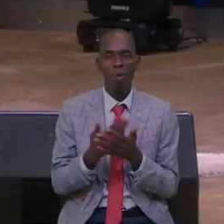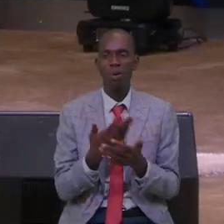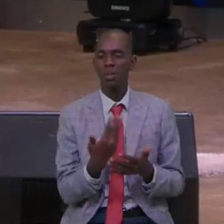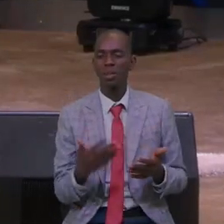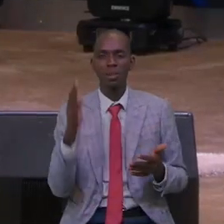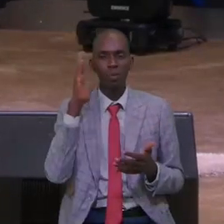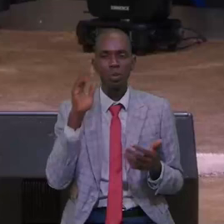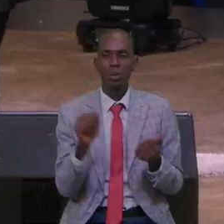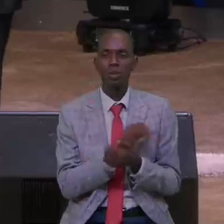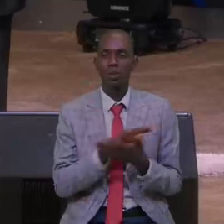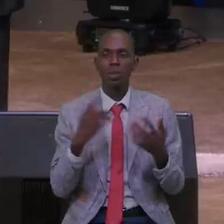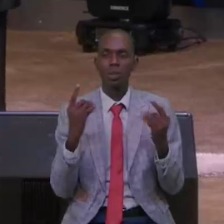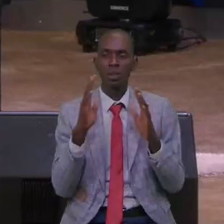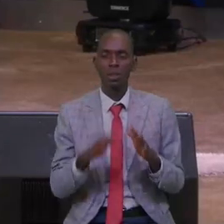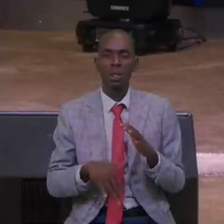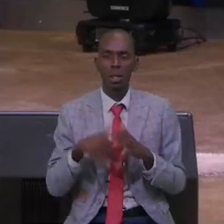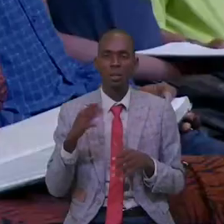pécheurs. Voilà le verset